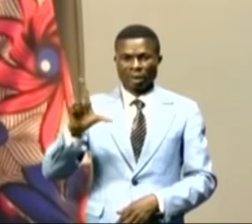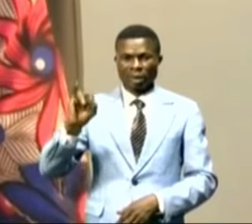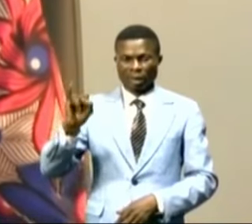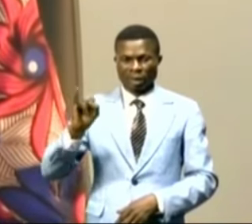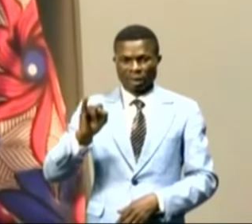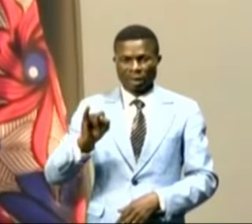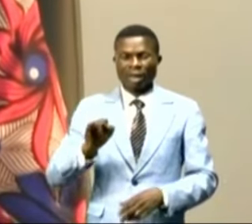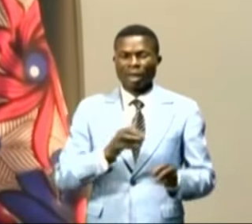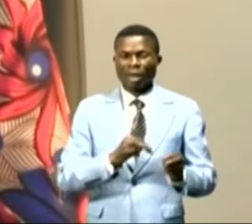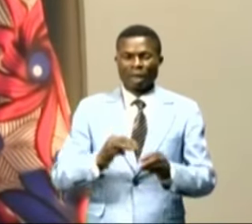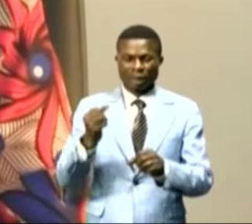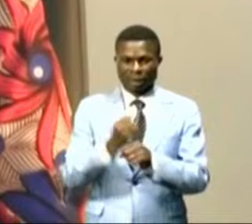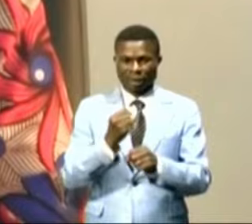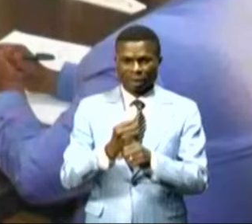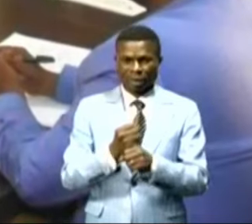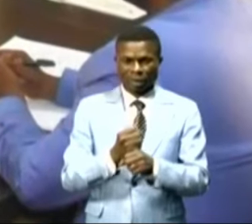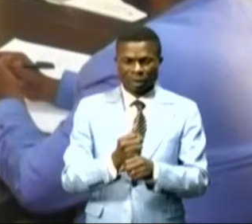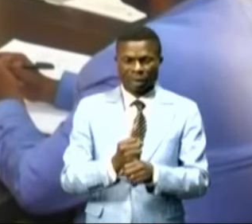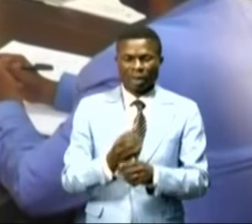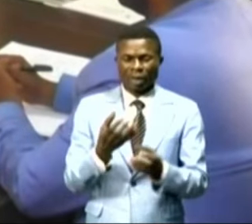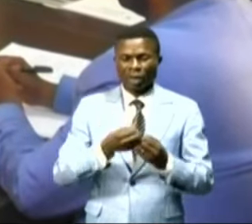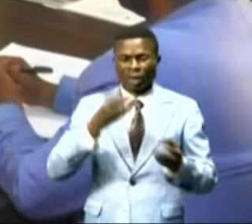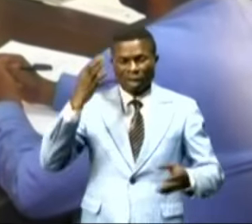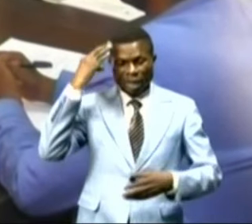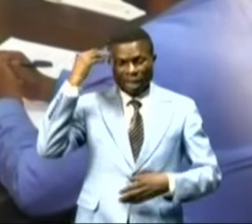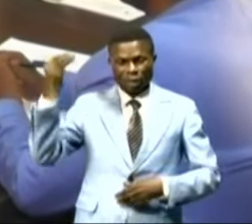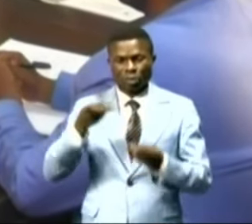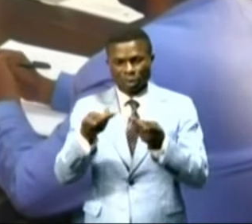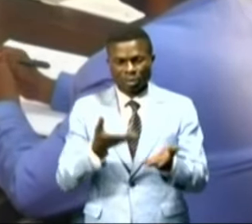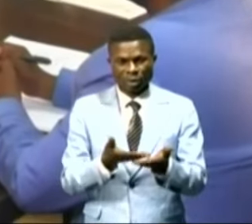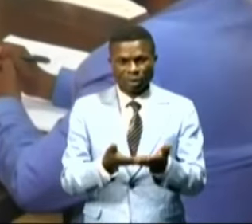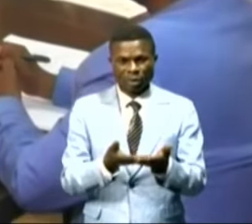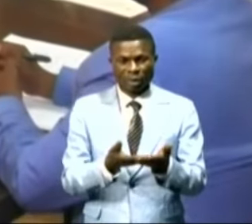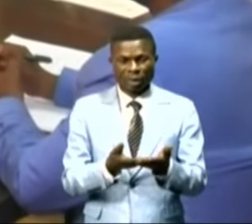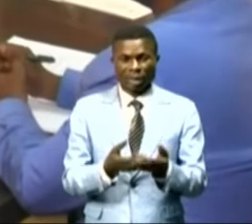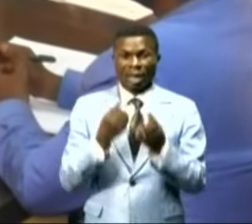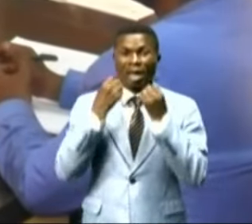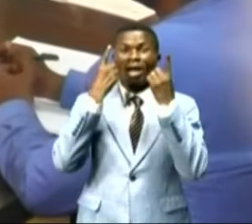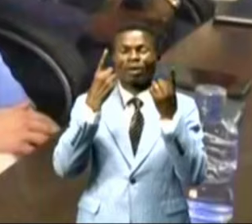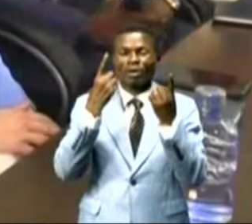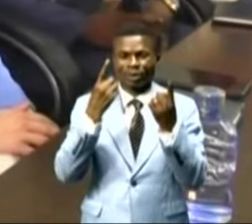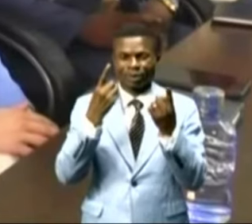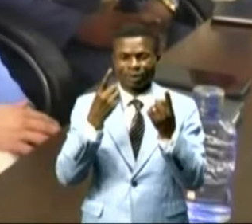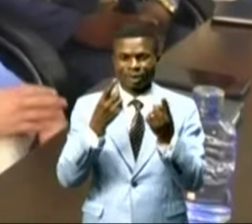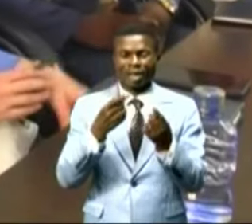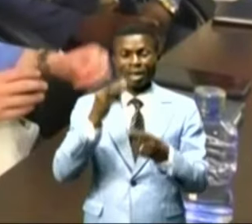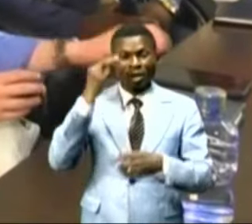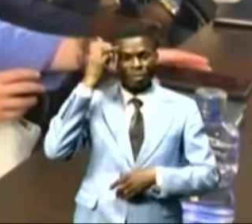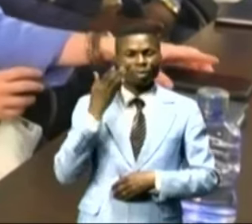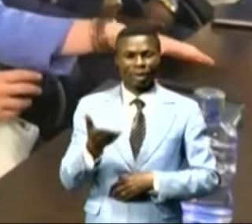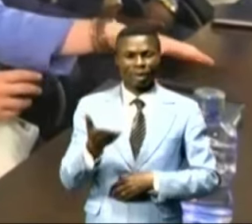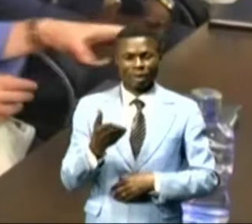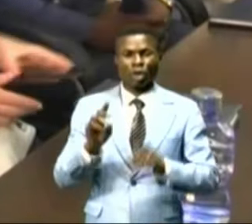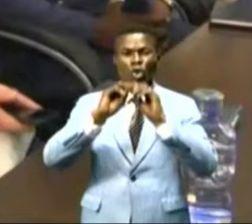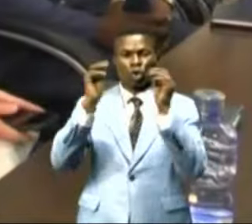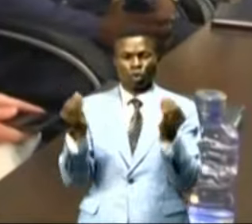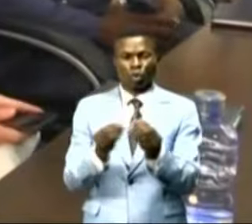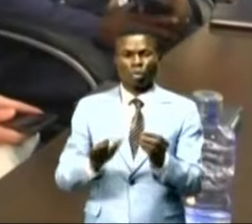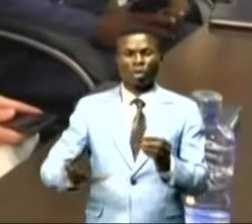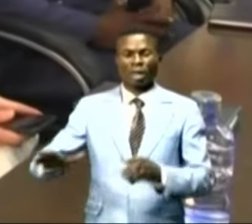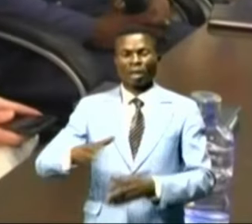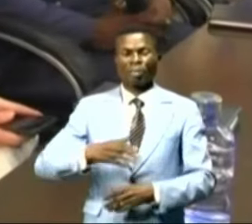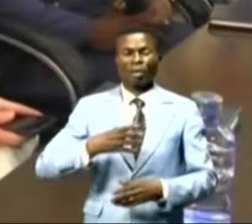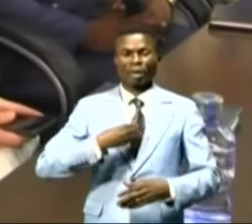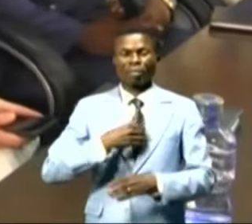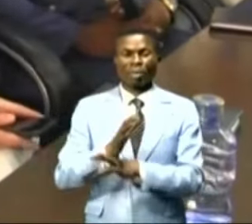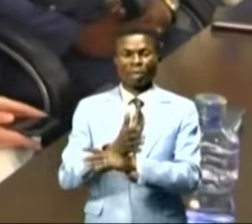sa méthode, puisant dans sa riche expérience de terrain. Impressionnée par l'approche de la ministre, la délégation allemande s'inscrit